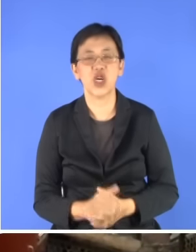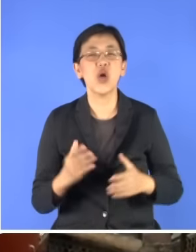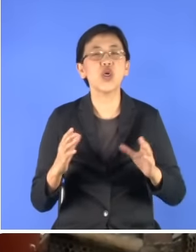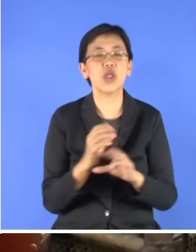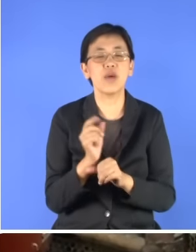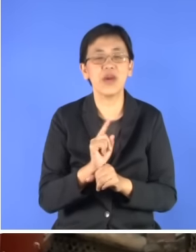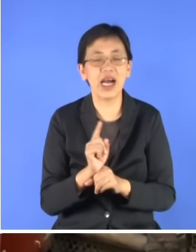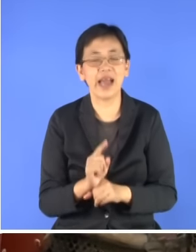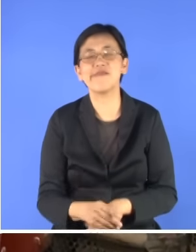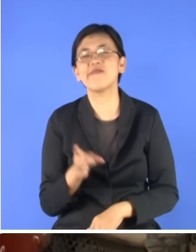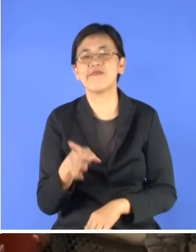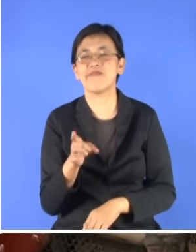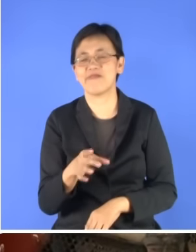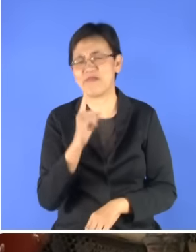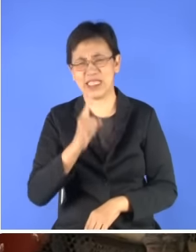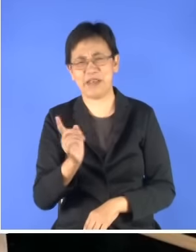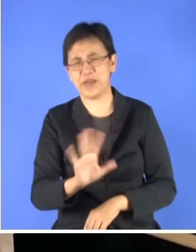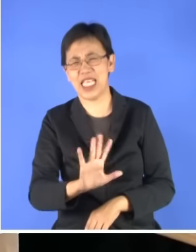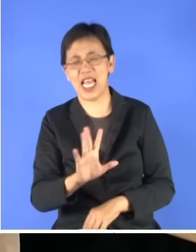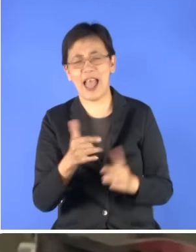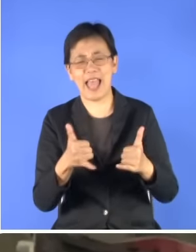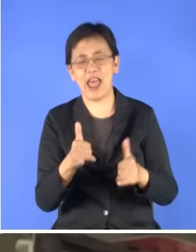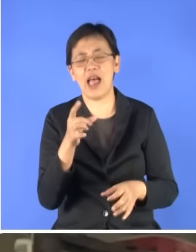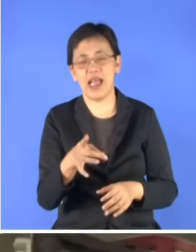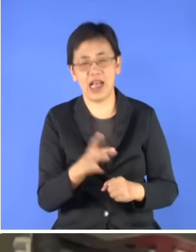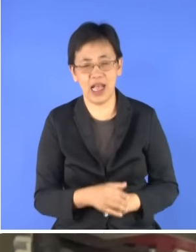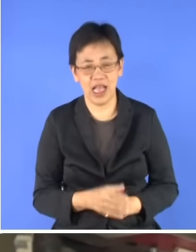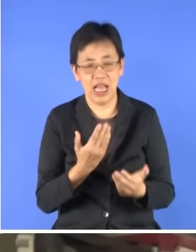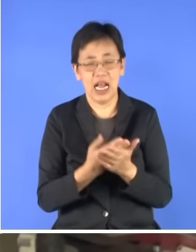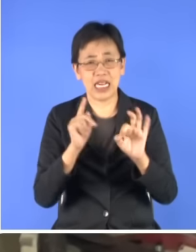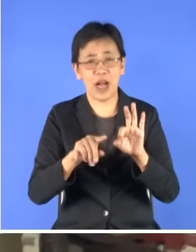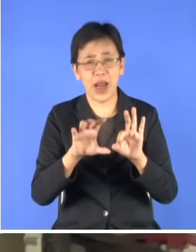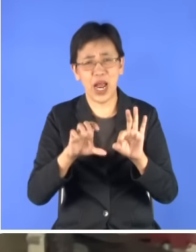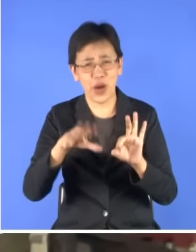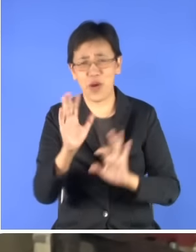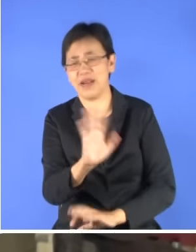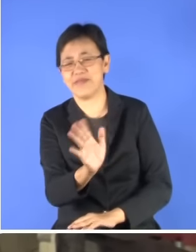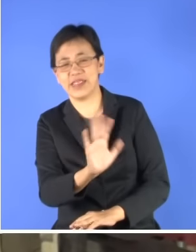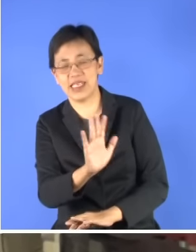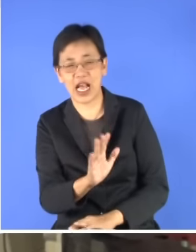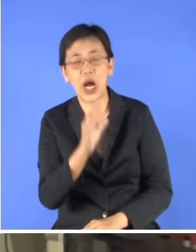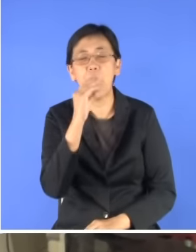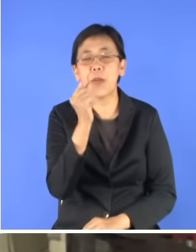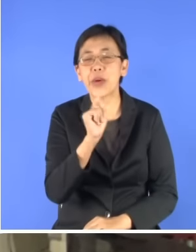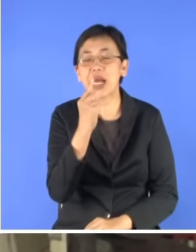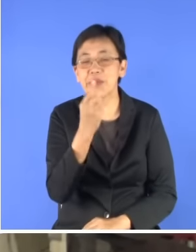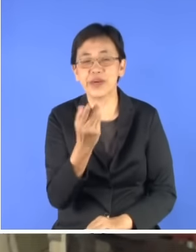เป็นแค่มุกเฉย ๆไม่ได้เก็บจริงๆนะ 9,500 ไม่ไม่ไม่ไม่ไม่ไม่เอาฟังลุงเตี้ยหน่อยฟังลุงเตี้ยหน่